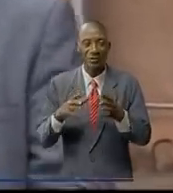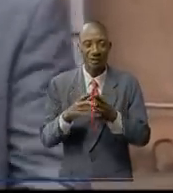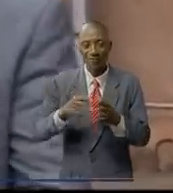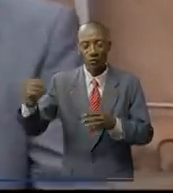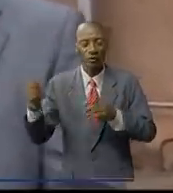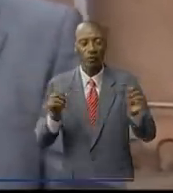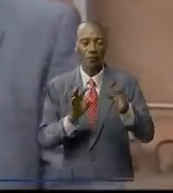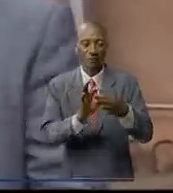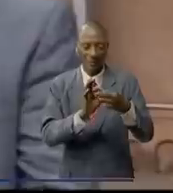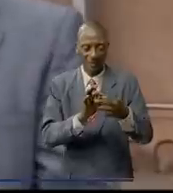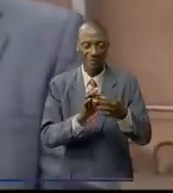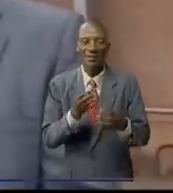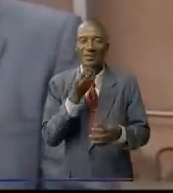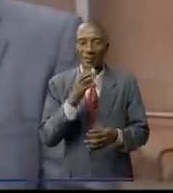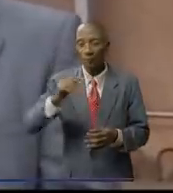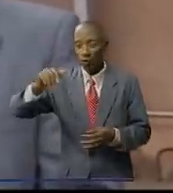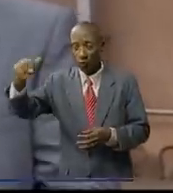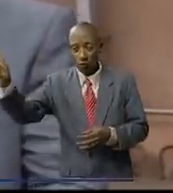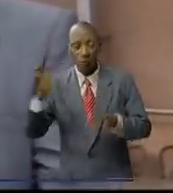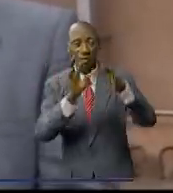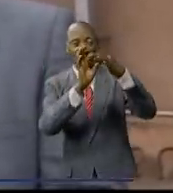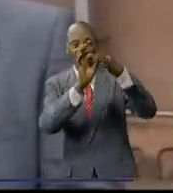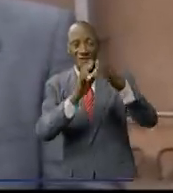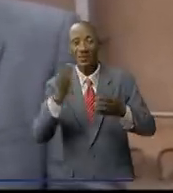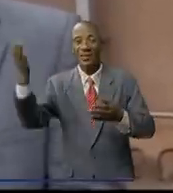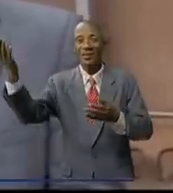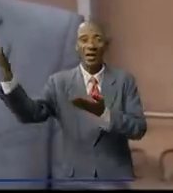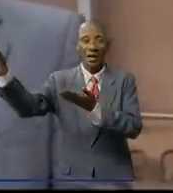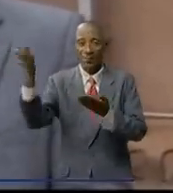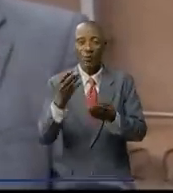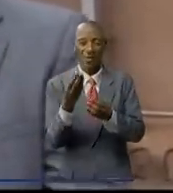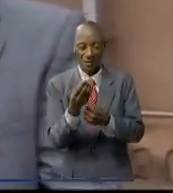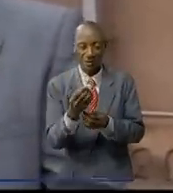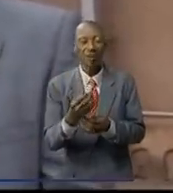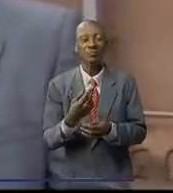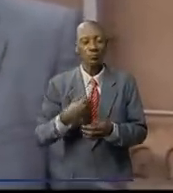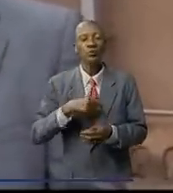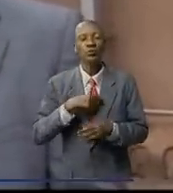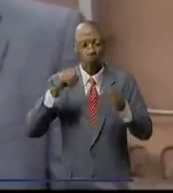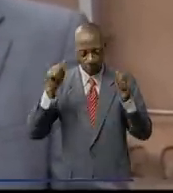partenaires s'impliquent, amènent encore de fonds, nous pouvons profiter des acquis, des succès d'Avadar pour